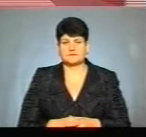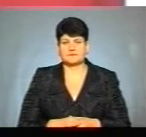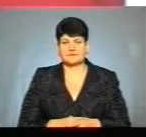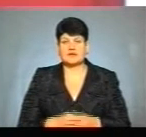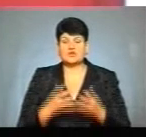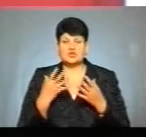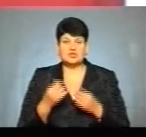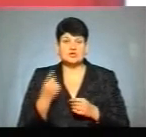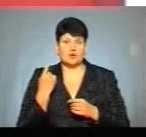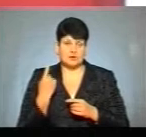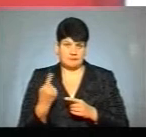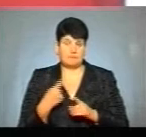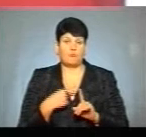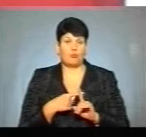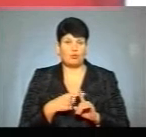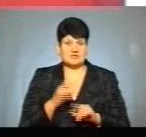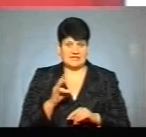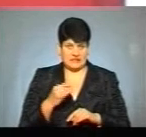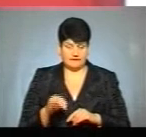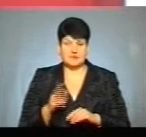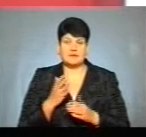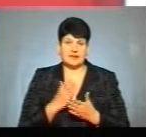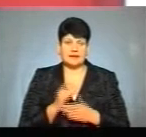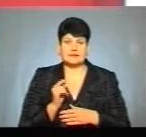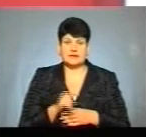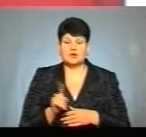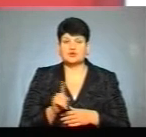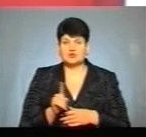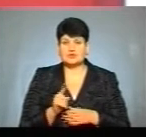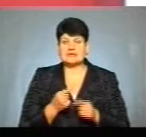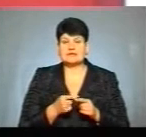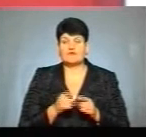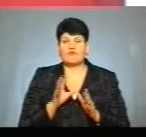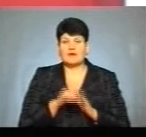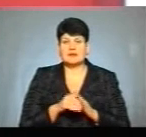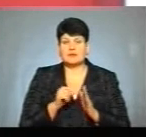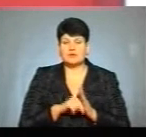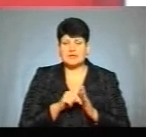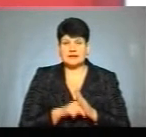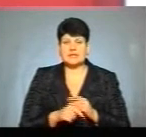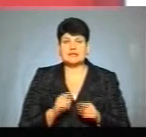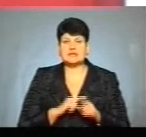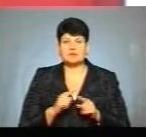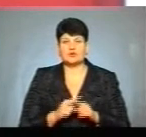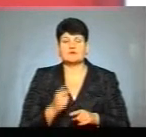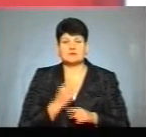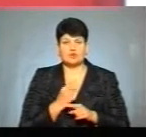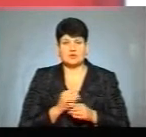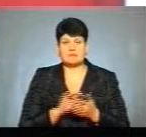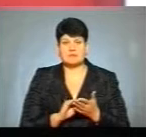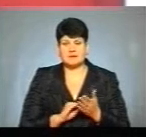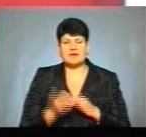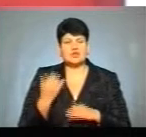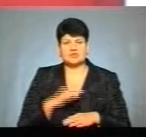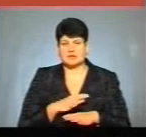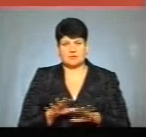Ще одним позитивним є те, що таке ввели поняття, як терміновий заборонений припис і обмежувальний припис. Раніше їх не